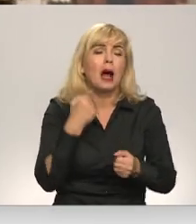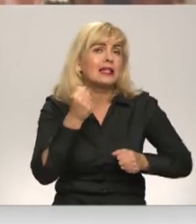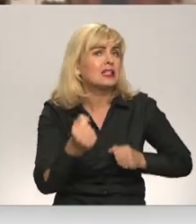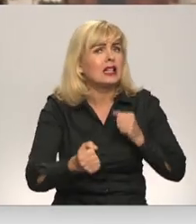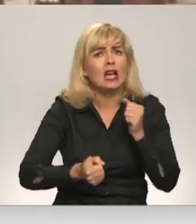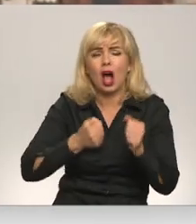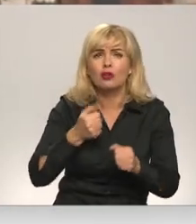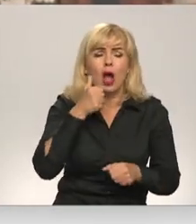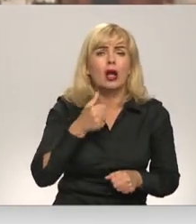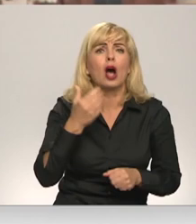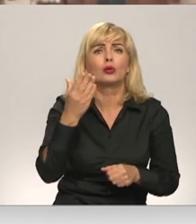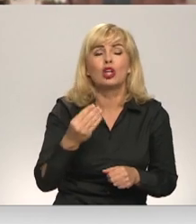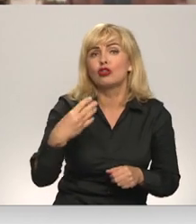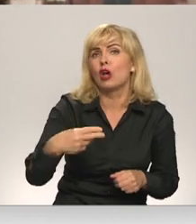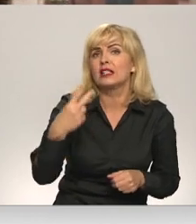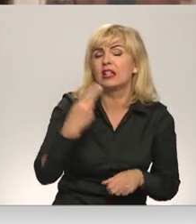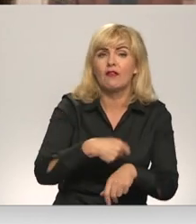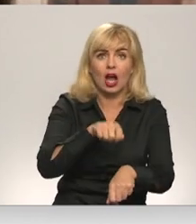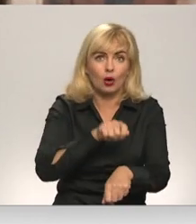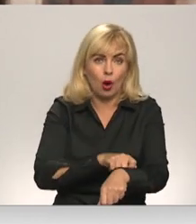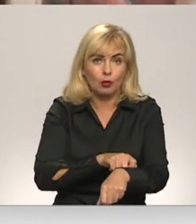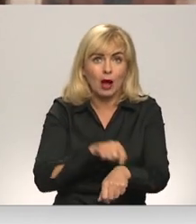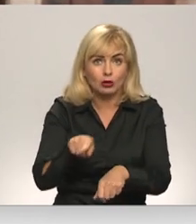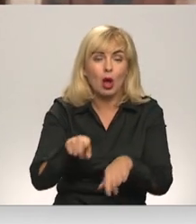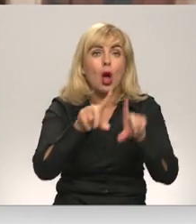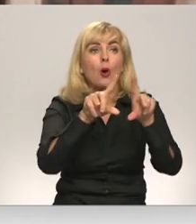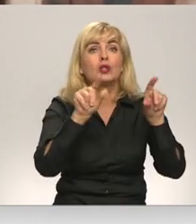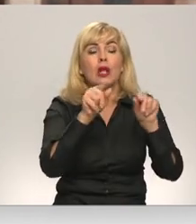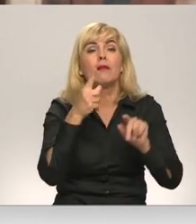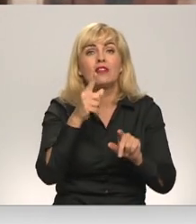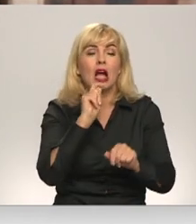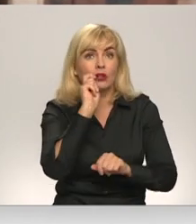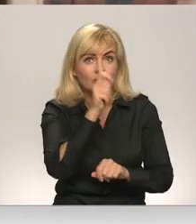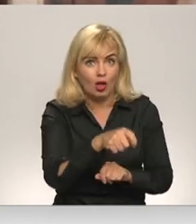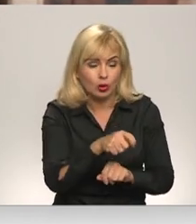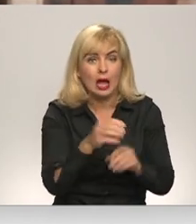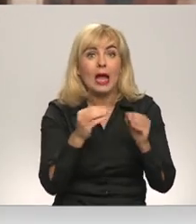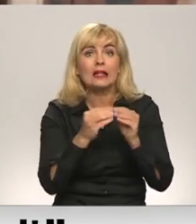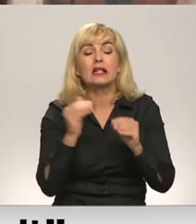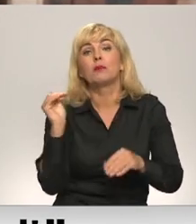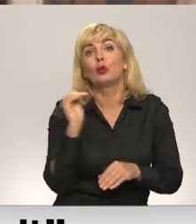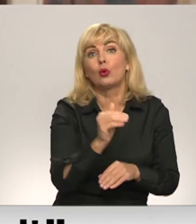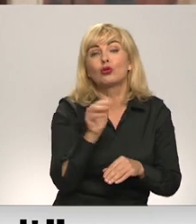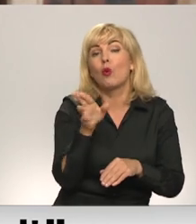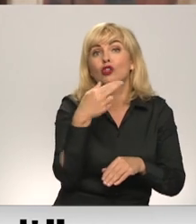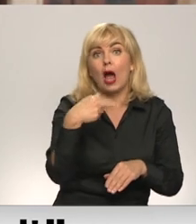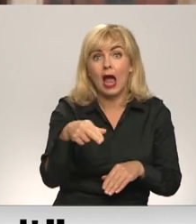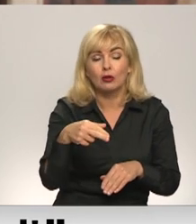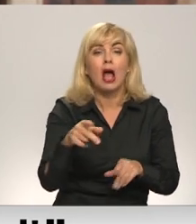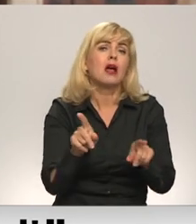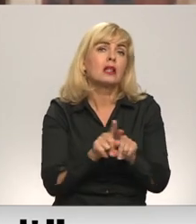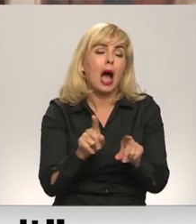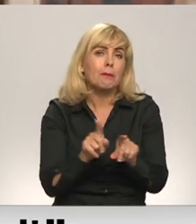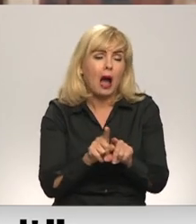es skrienu katru dienu 42 km. Kāds uzņēmums par šo vienu skrējienu ir ziedojis vismaz 10 000 eiro, un es tāpat visu